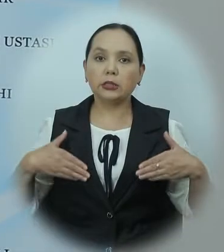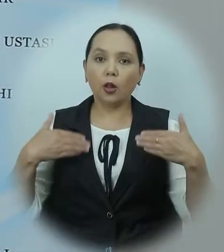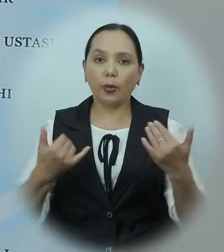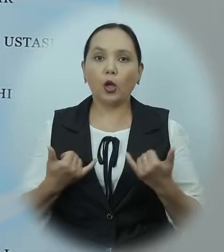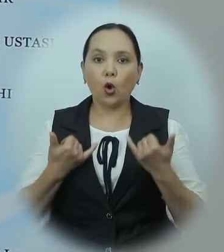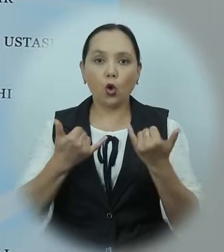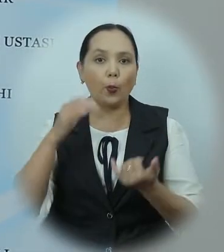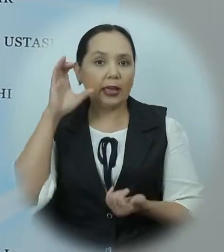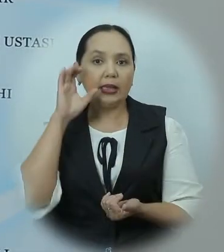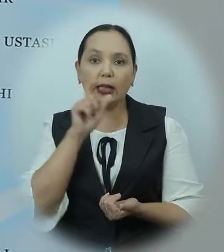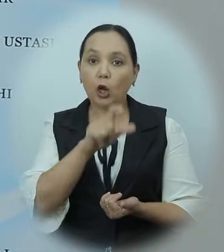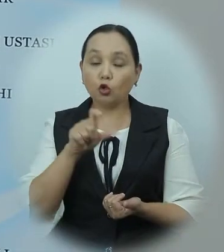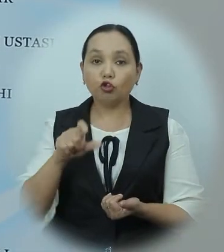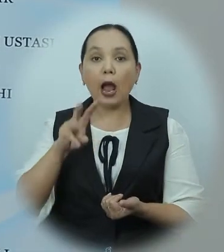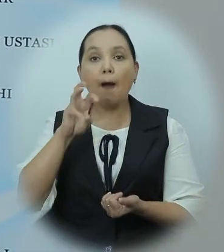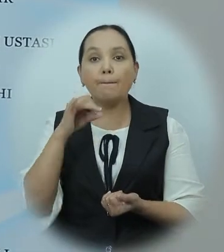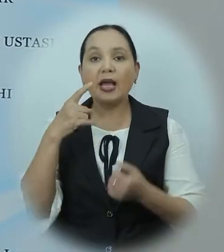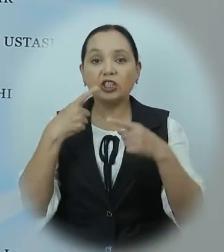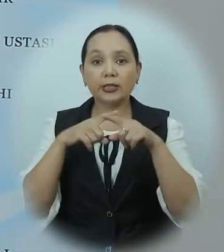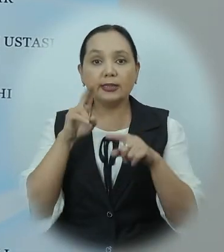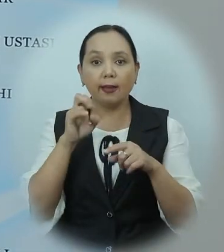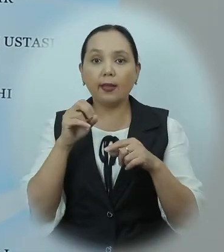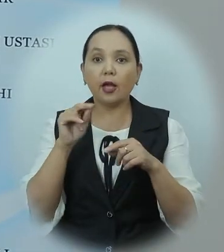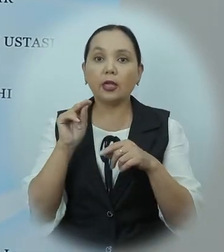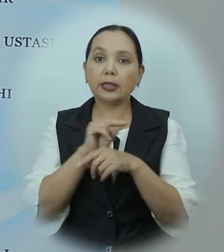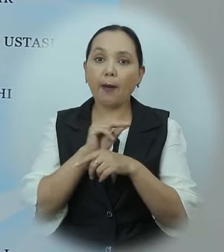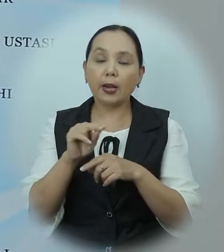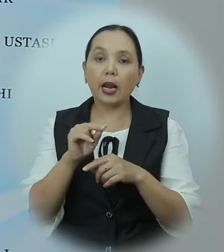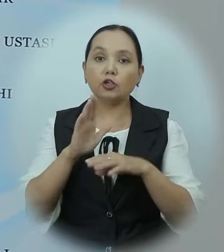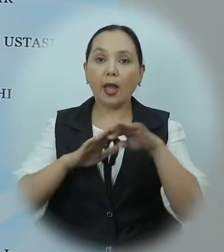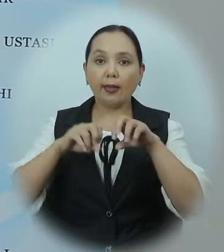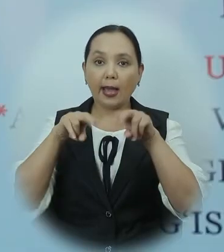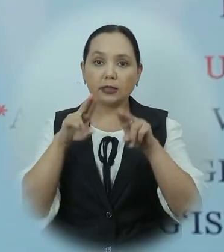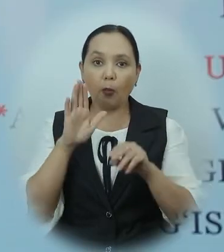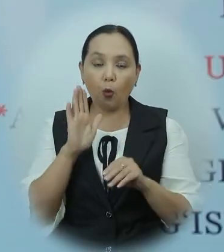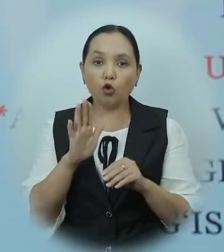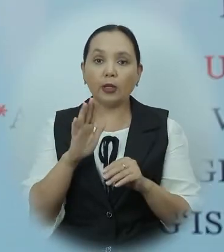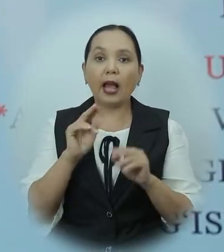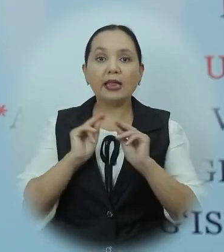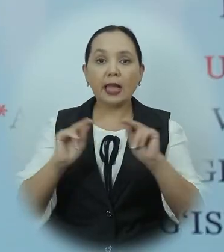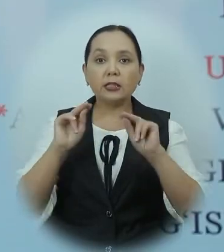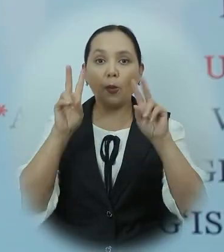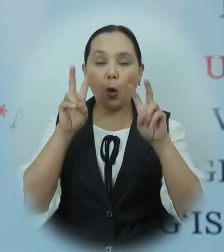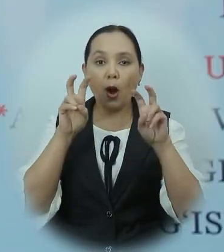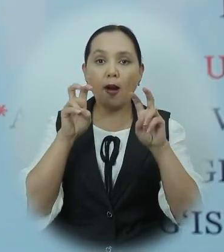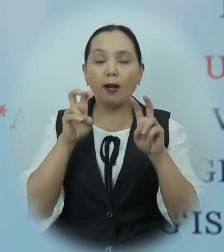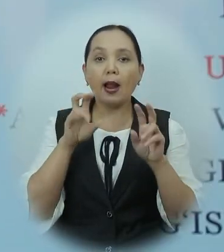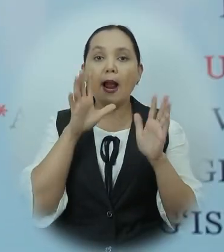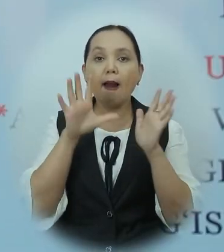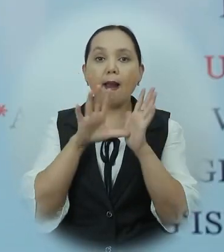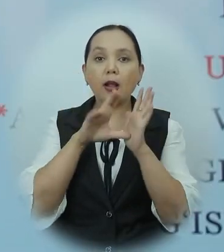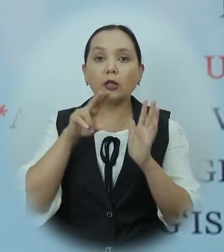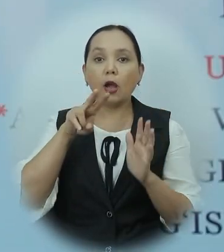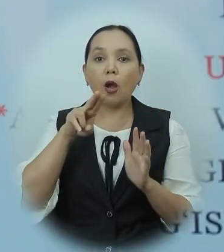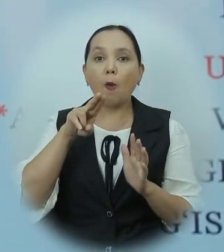Assalomu alaykum, hurmatli tinglovchilar. Maishiy texnika jihozlarini ta'mirlash kasbi bo'yicha darsning mavzusi